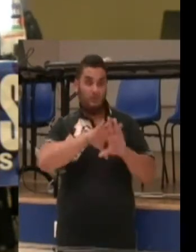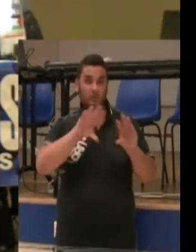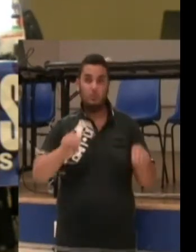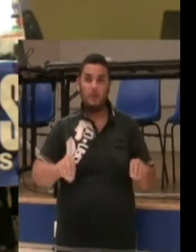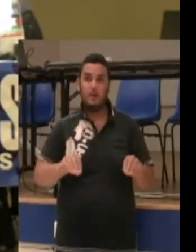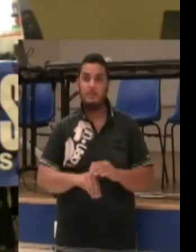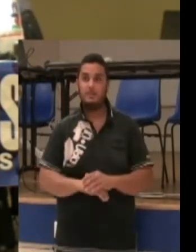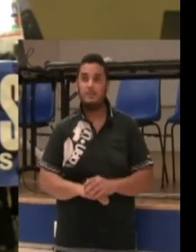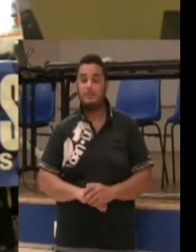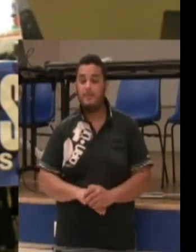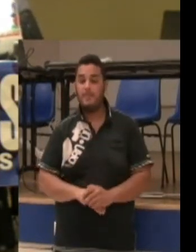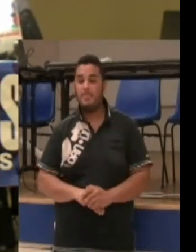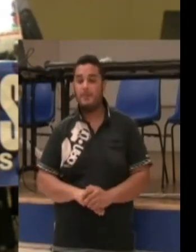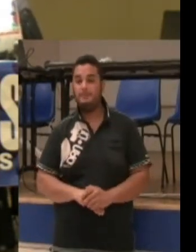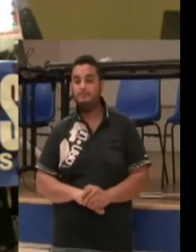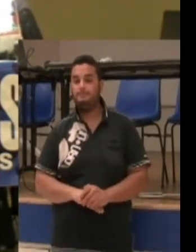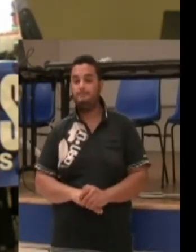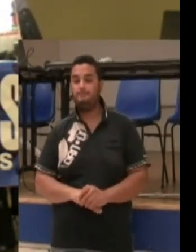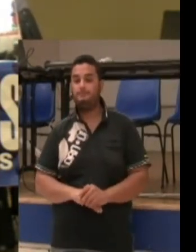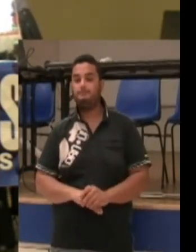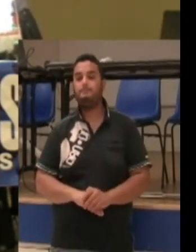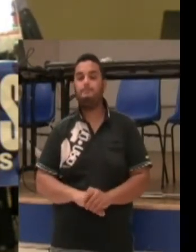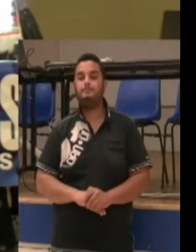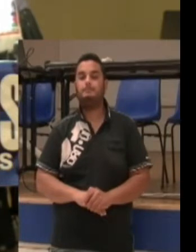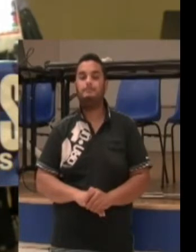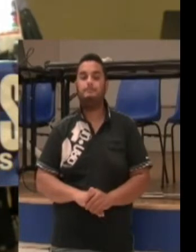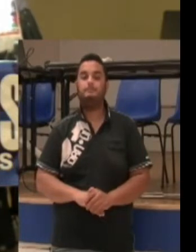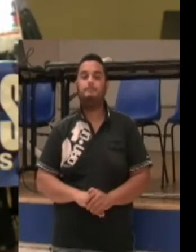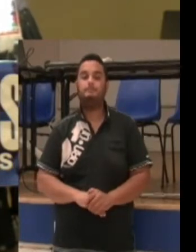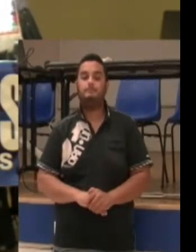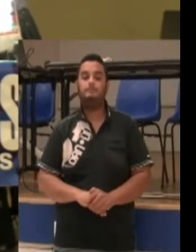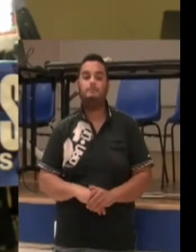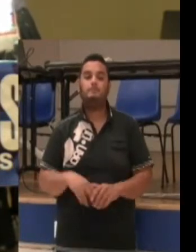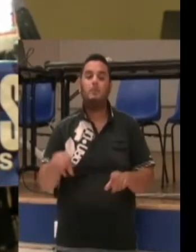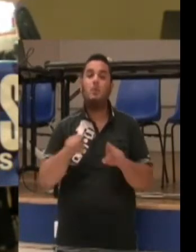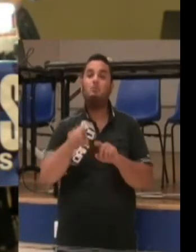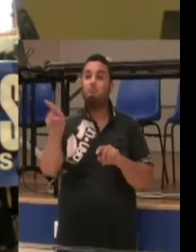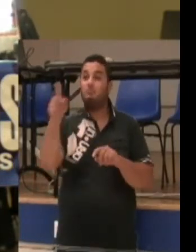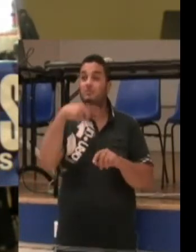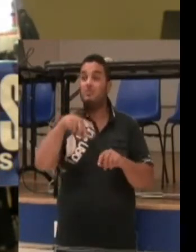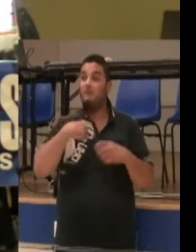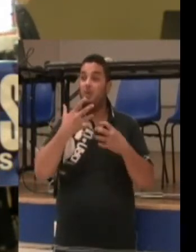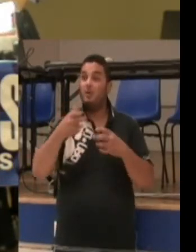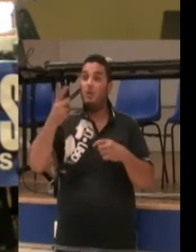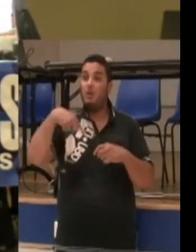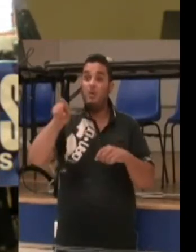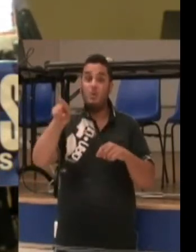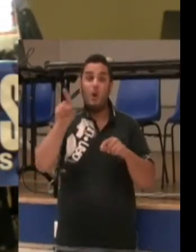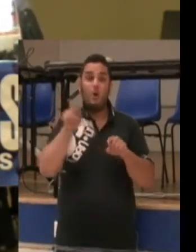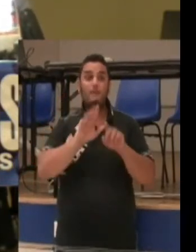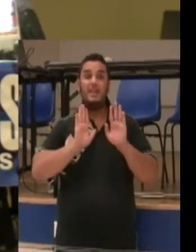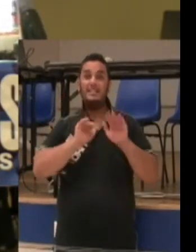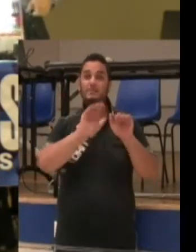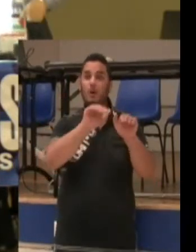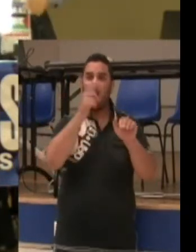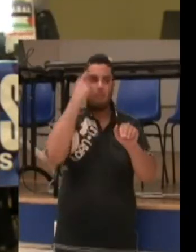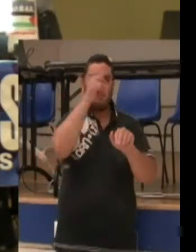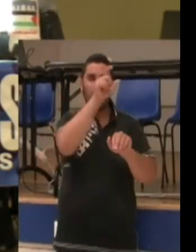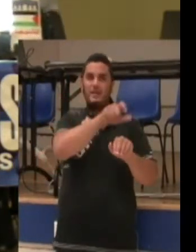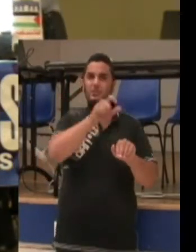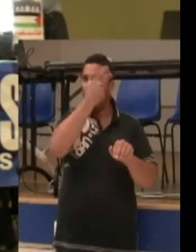d'un espoir prochain pour les Palestiniens, parce que je vois dans vos yeux, Inch'Allah, l'espoir, et je vois